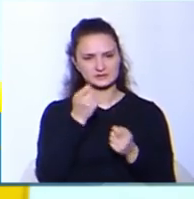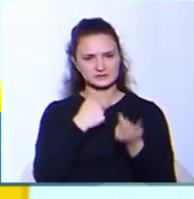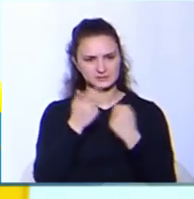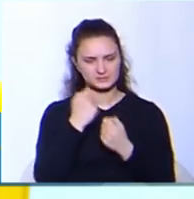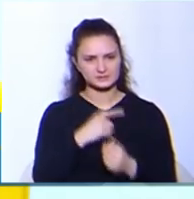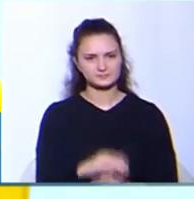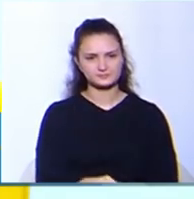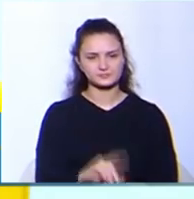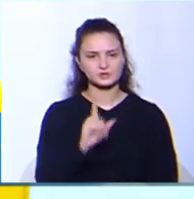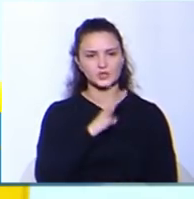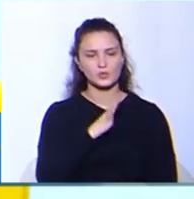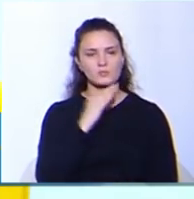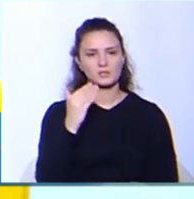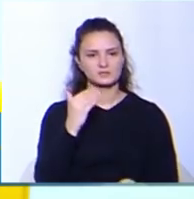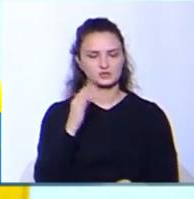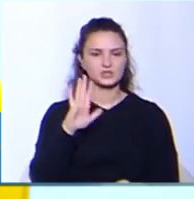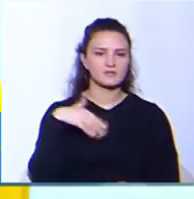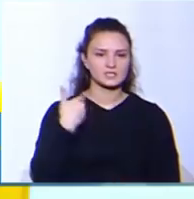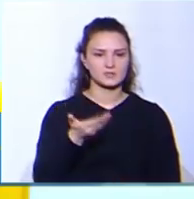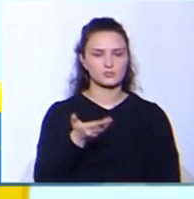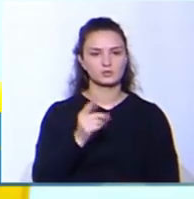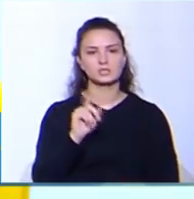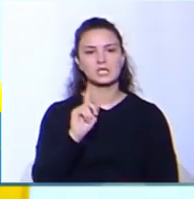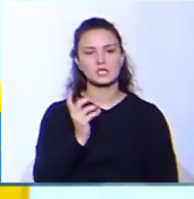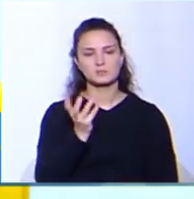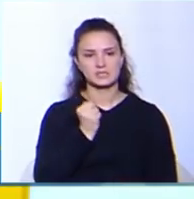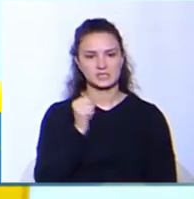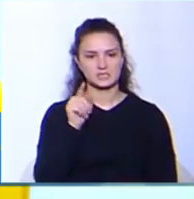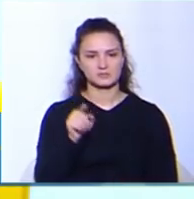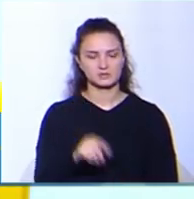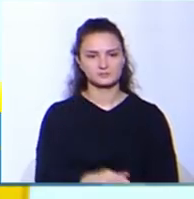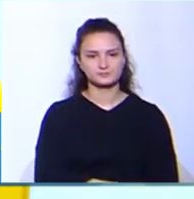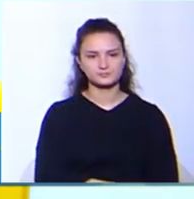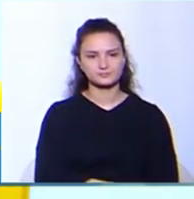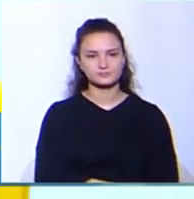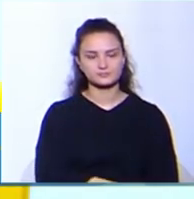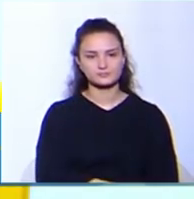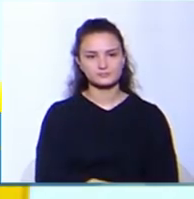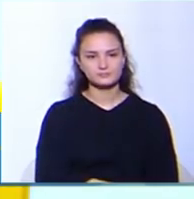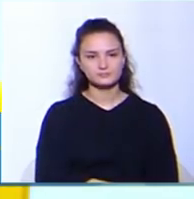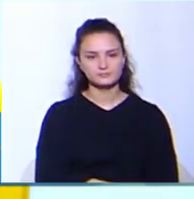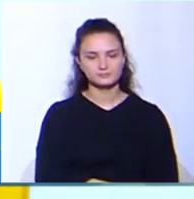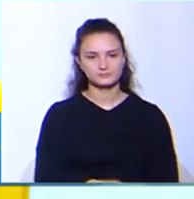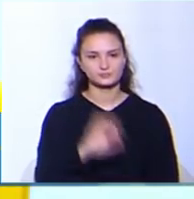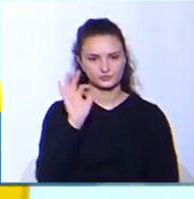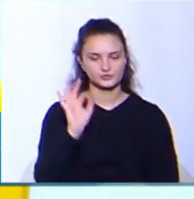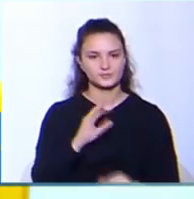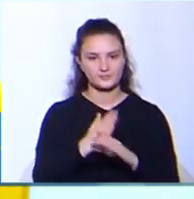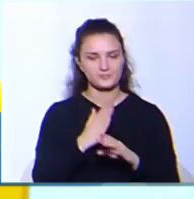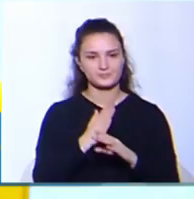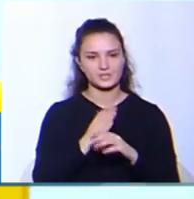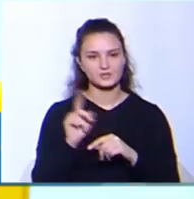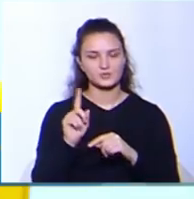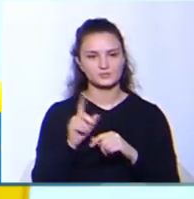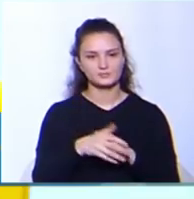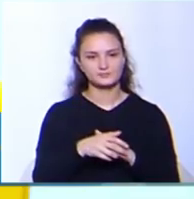და რა იყო მათთვის შეთავაზებული და რა შეიძინეს მათ და არც თუ ისე იშვიათად აი ხშირად არის ხოლმე რომ